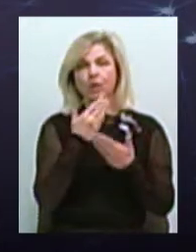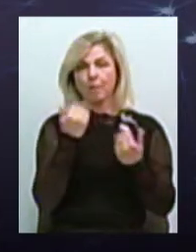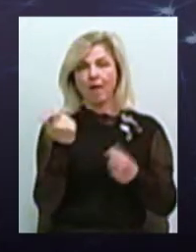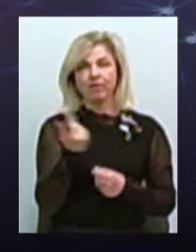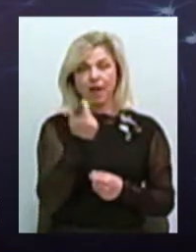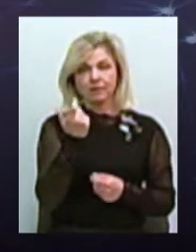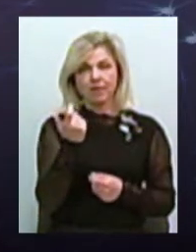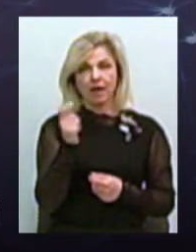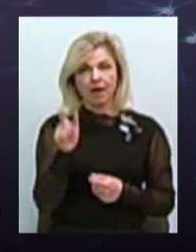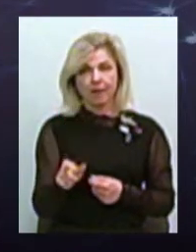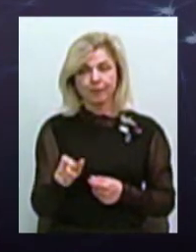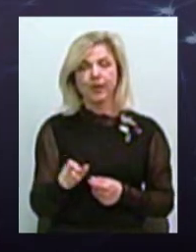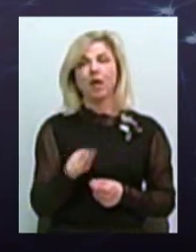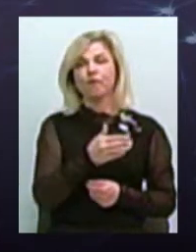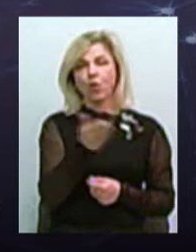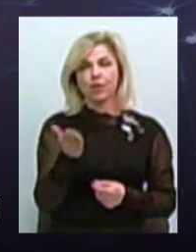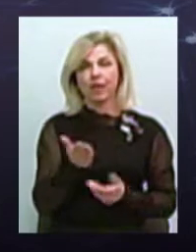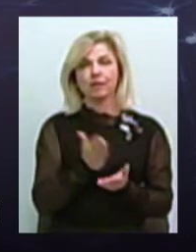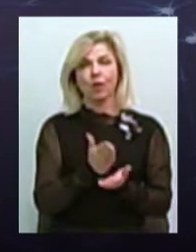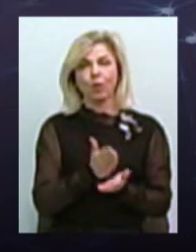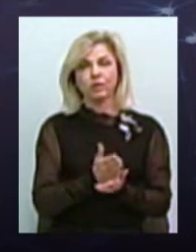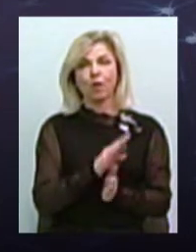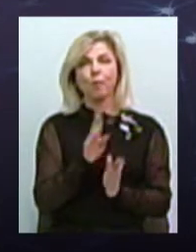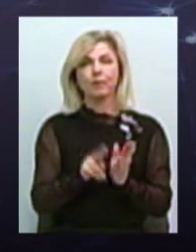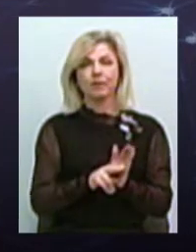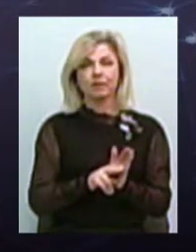вони знаходяться під